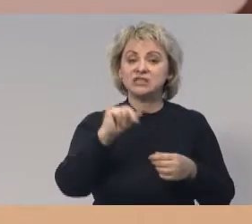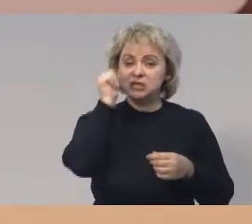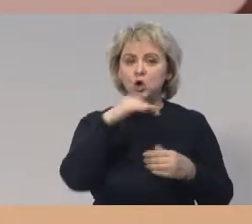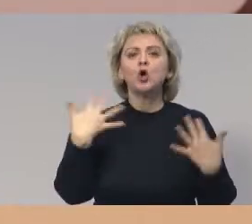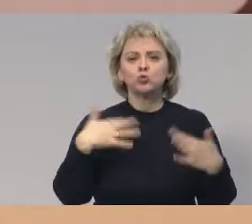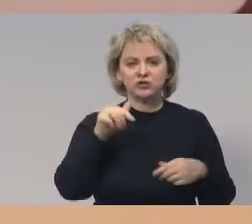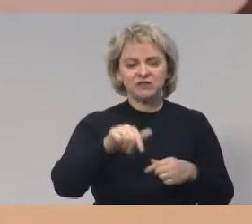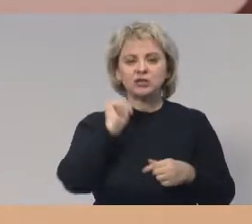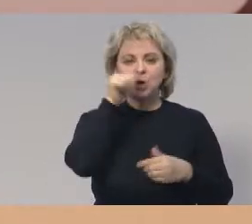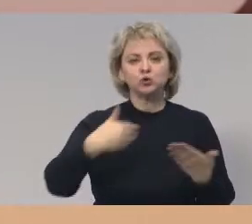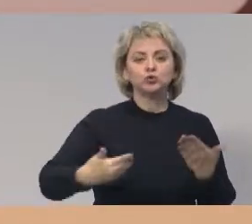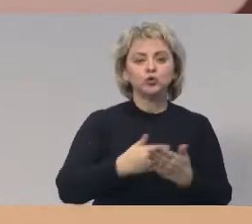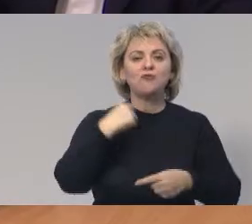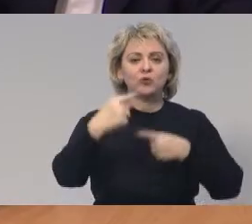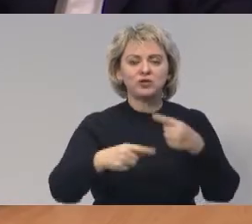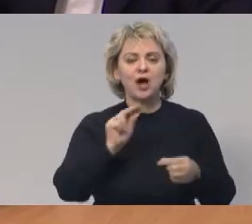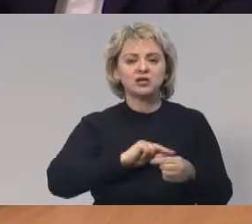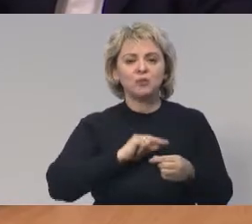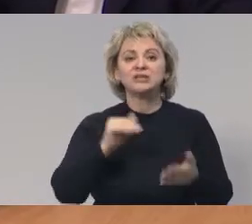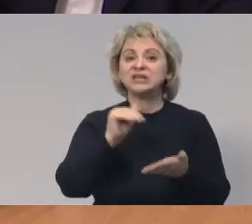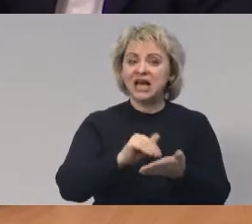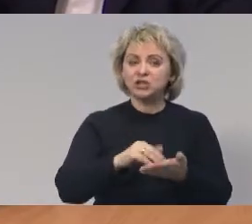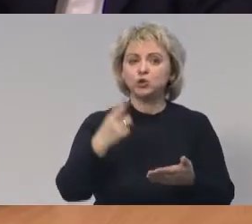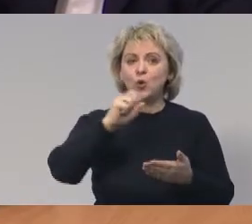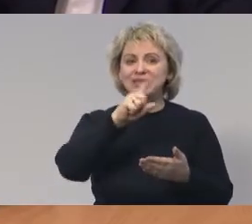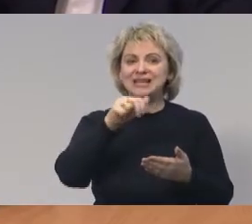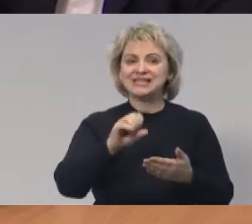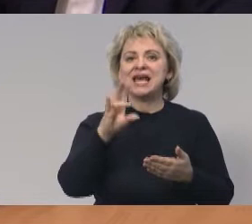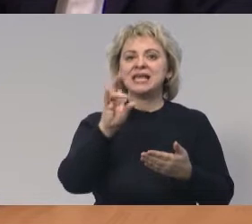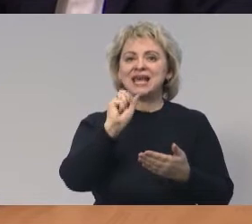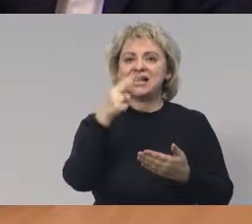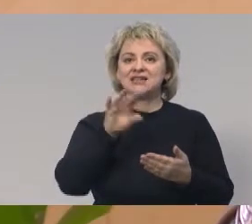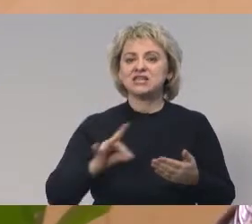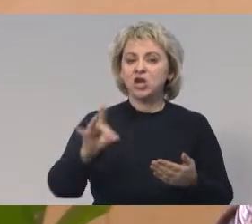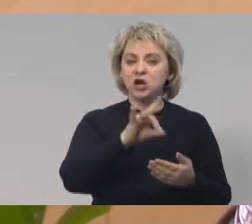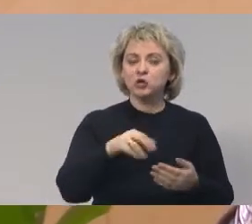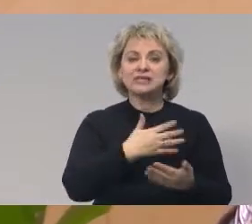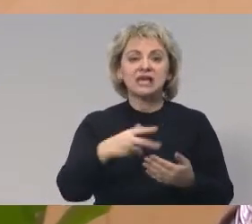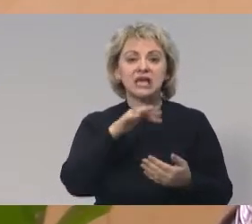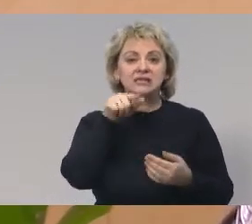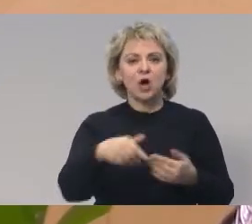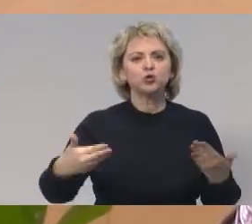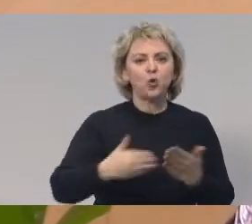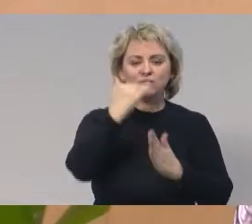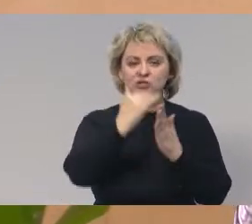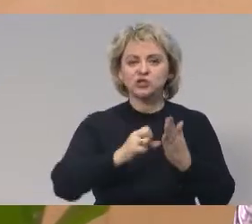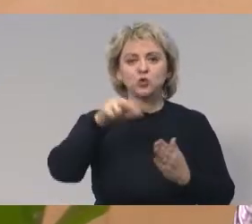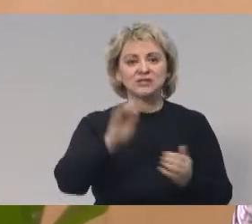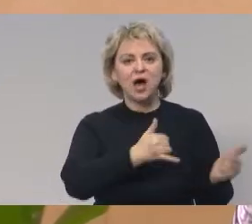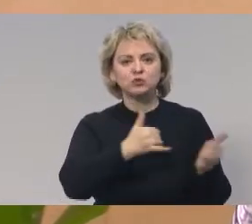2020-м. Но уже в этом году новую методику отработают в Таганроге, Донецке и Неклиновском районе. За несколько лет на новую